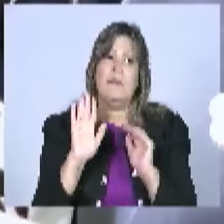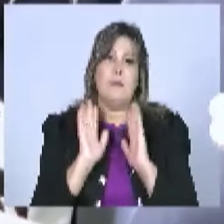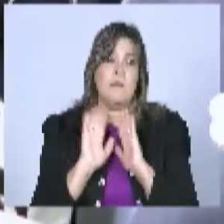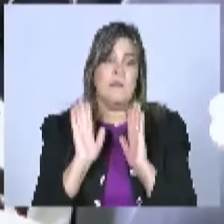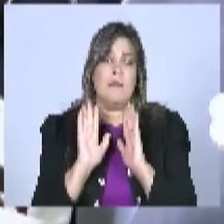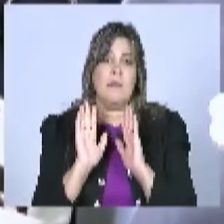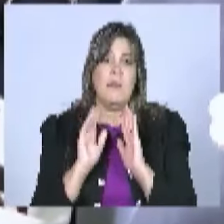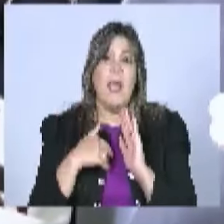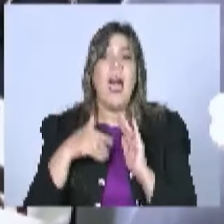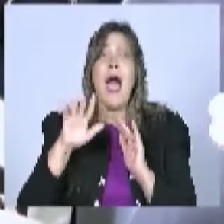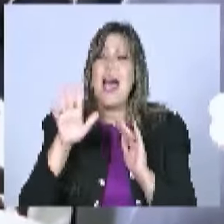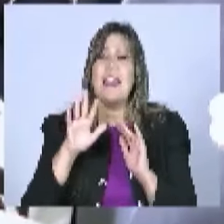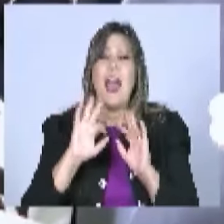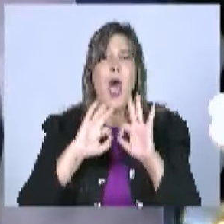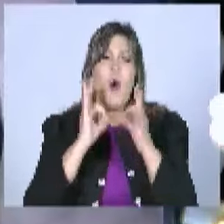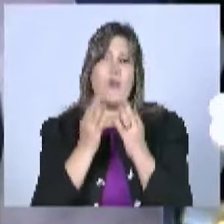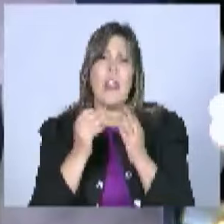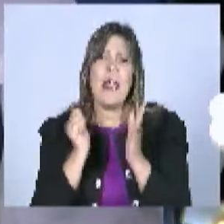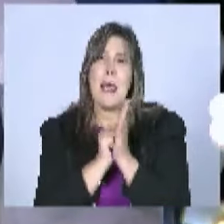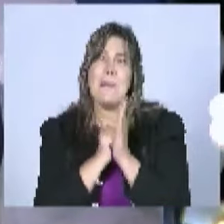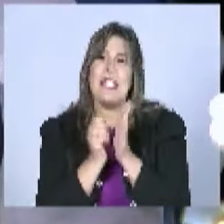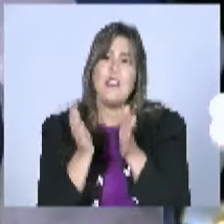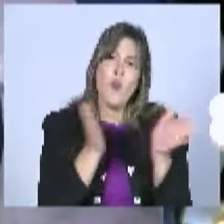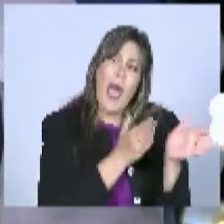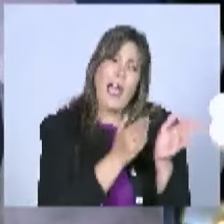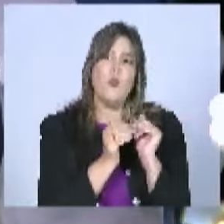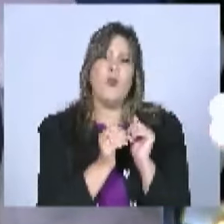انا اقدر اثر عليه وانا اقدر مش عارف ايه وانا راح نفسك